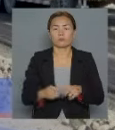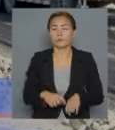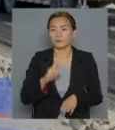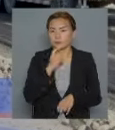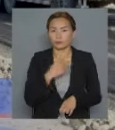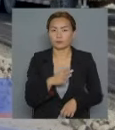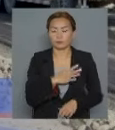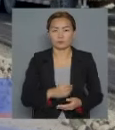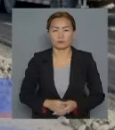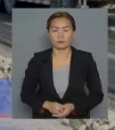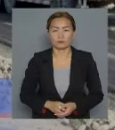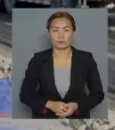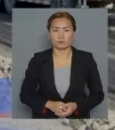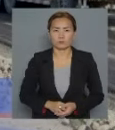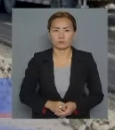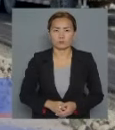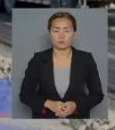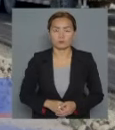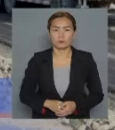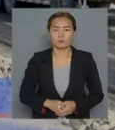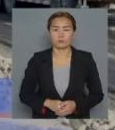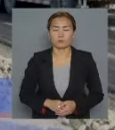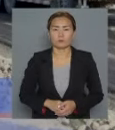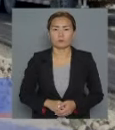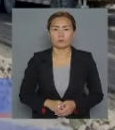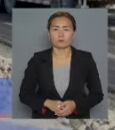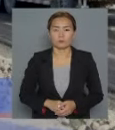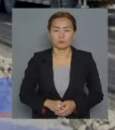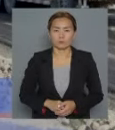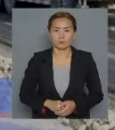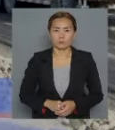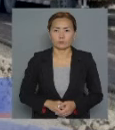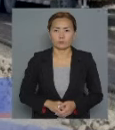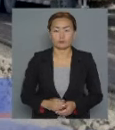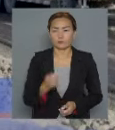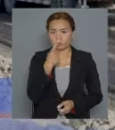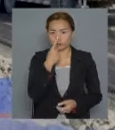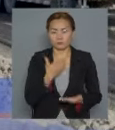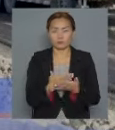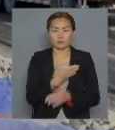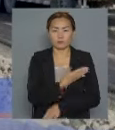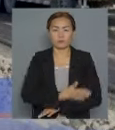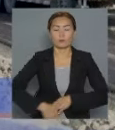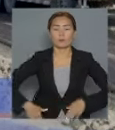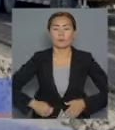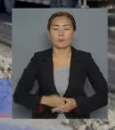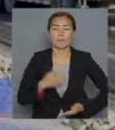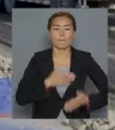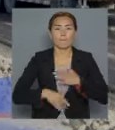тұрады. Жаңбыр жауса кішкене қиыншылық көреміз, жаңағы машинаны жолға қоямыз. Биыл енді осы көшемізге жол түсіп